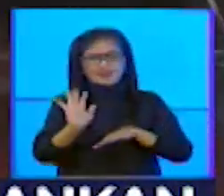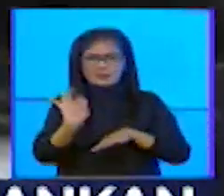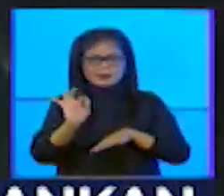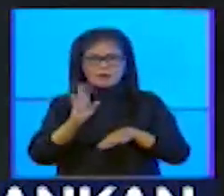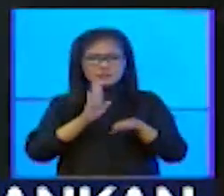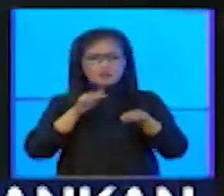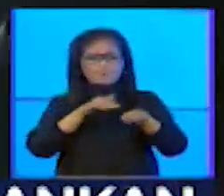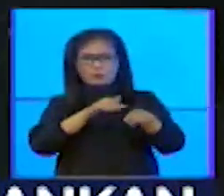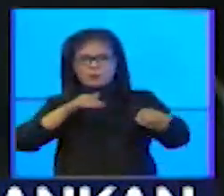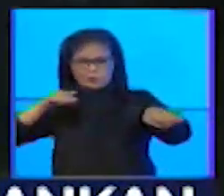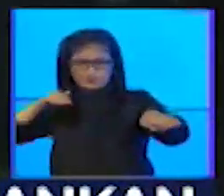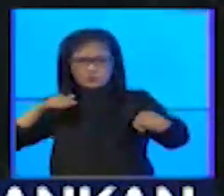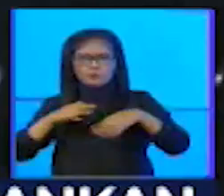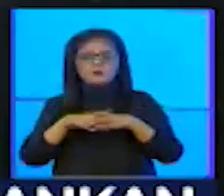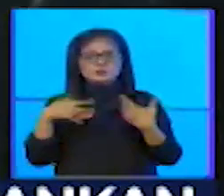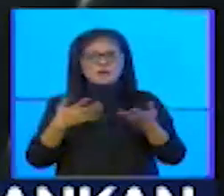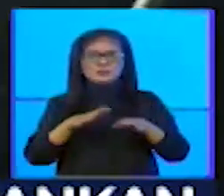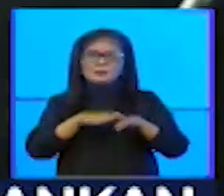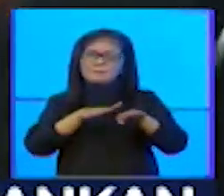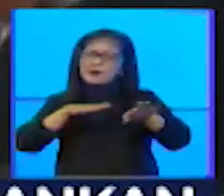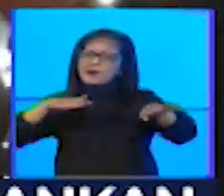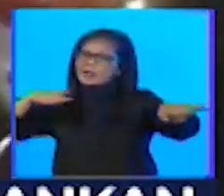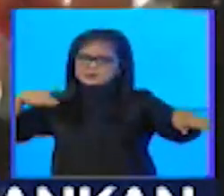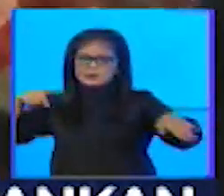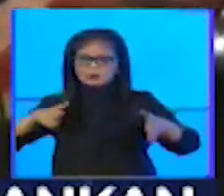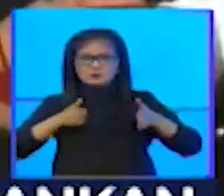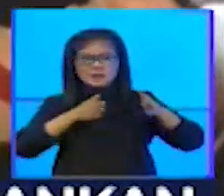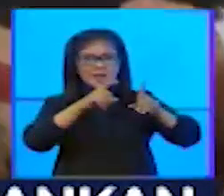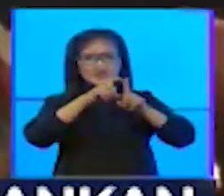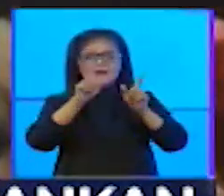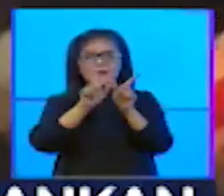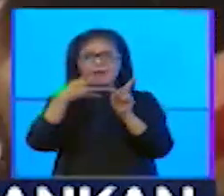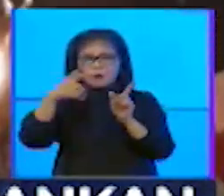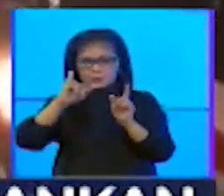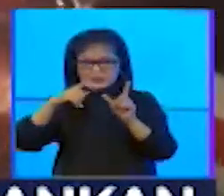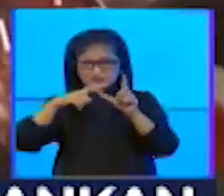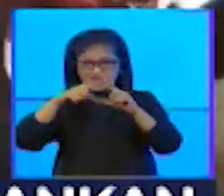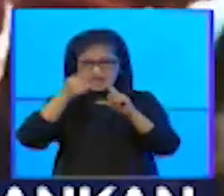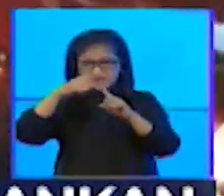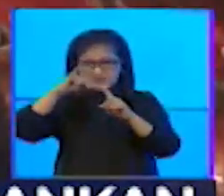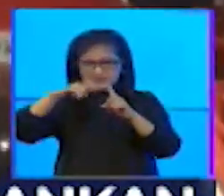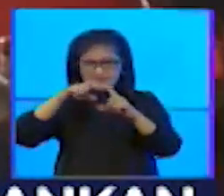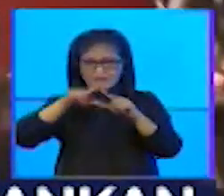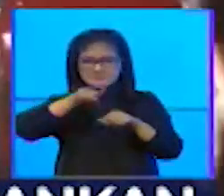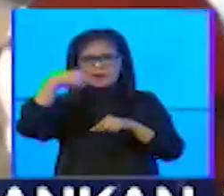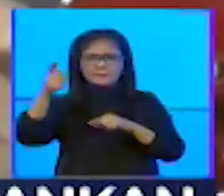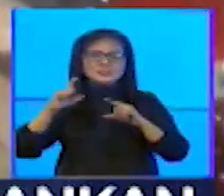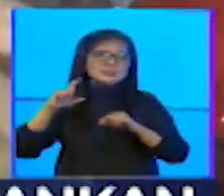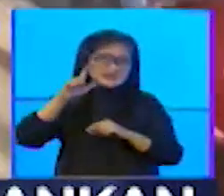sempat membuat arus lalu lintas dari arah Jalan Dewi Sartika menuju Cawang, Jakarta Timur mengalami